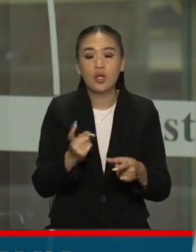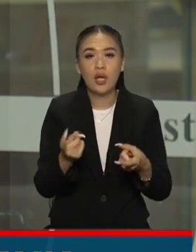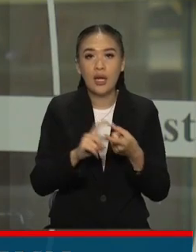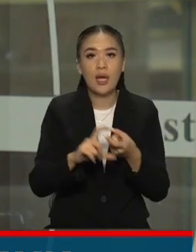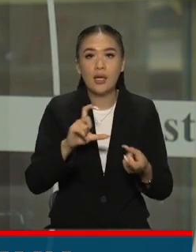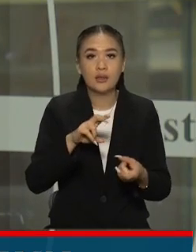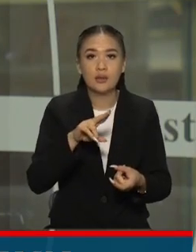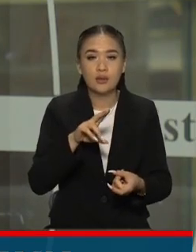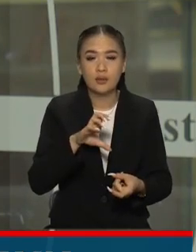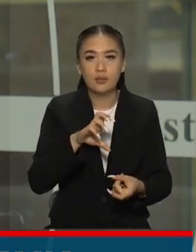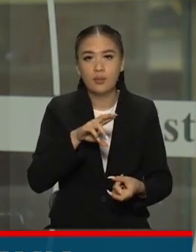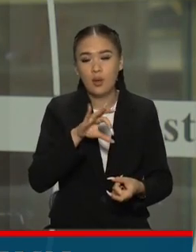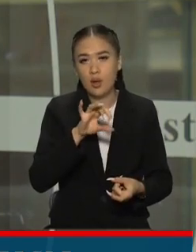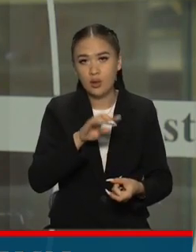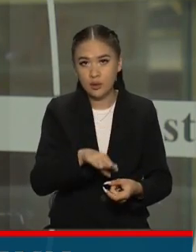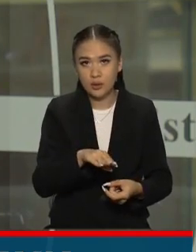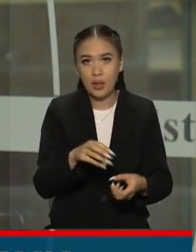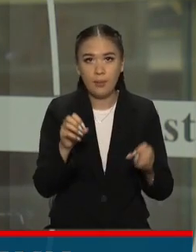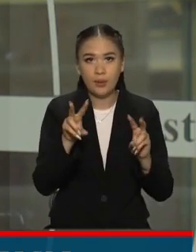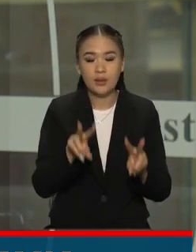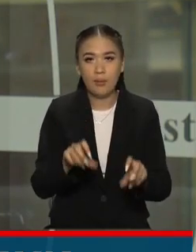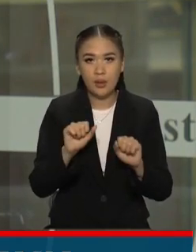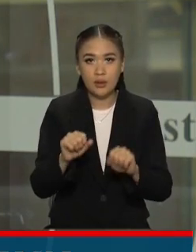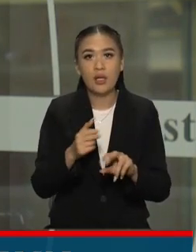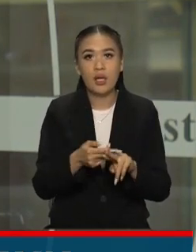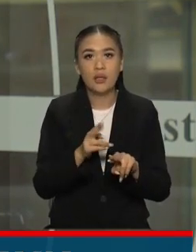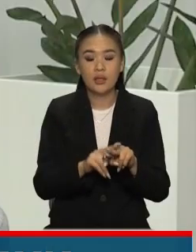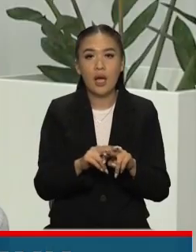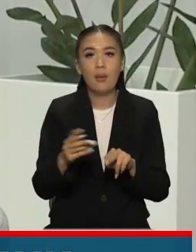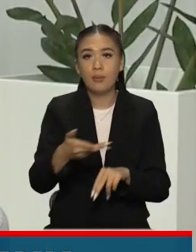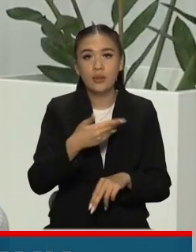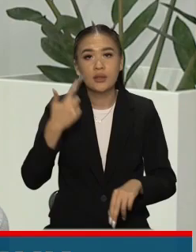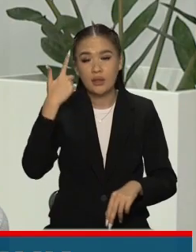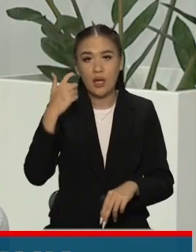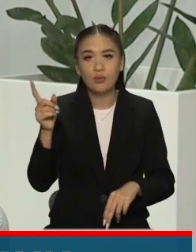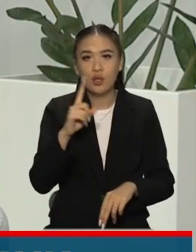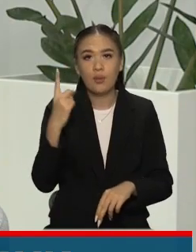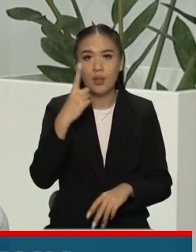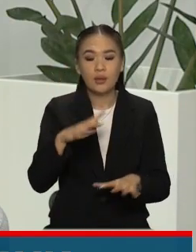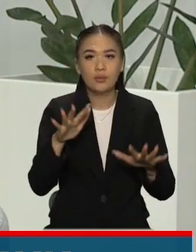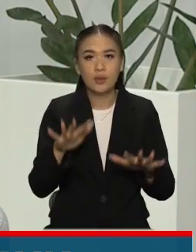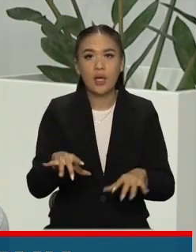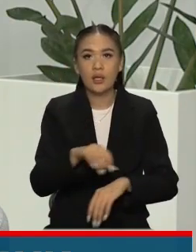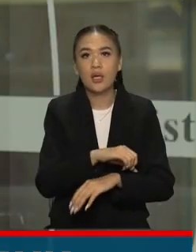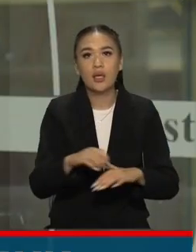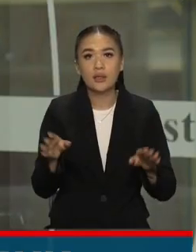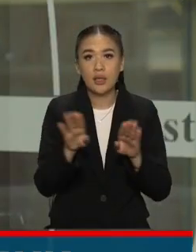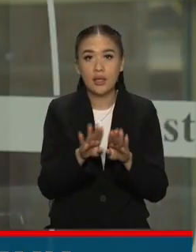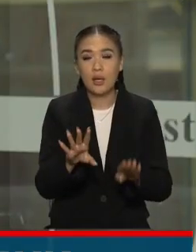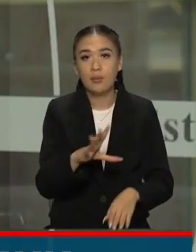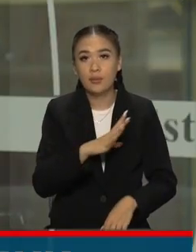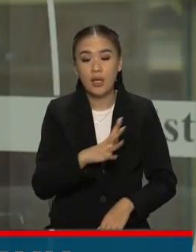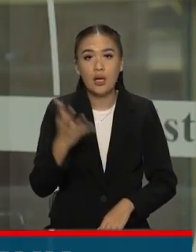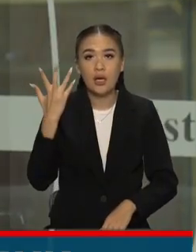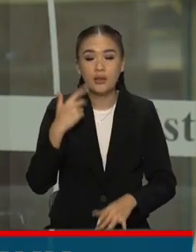экспорта в запасных частях, а также в поставке оборудования. То есть мы знаем, да, что, во-первых, во время пандемии границы закрылись, во-вторых, когда